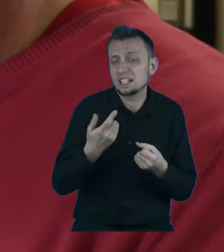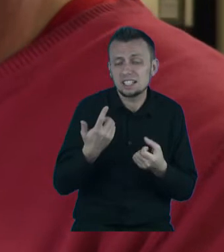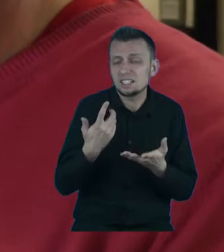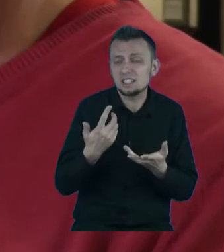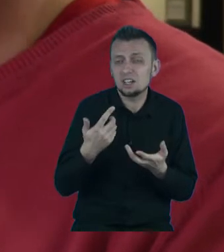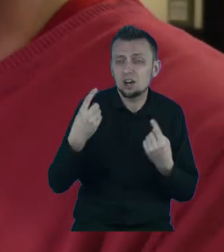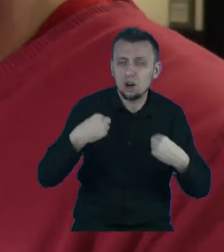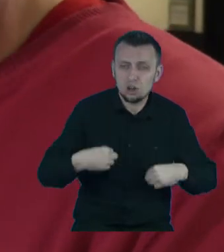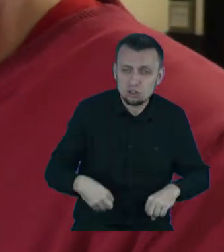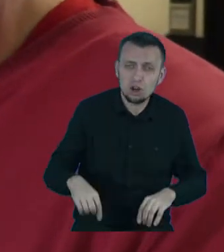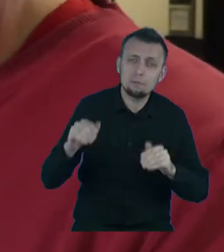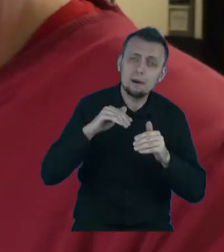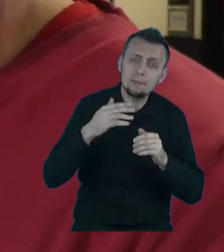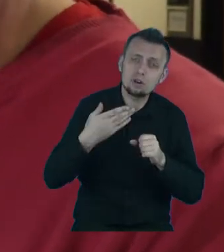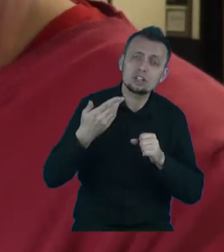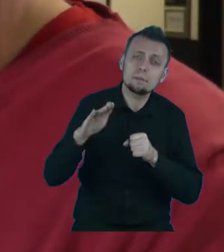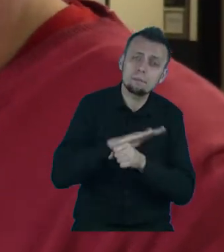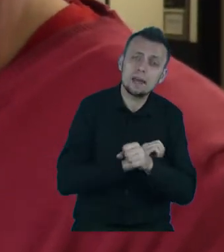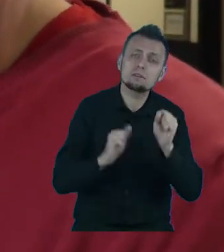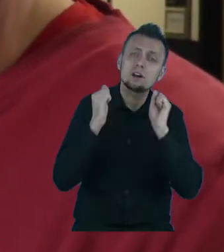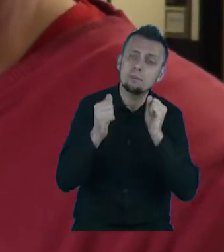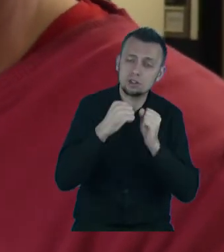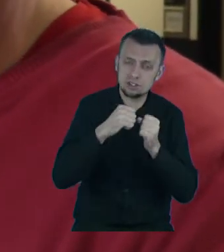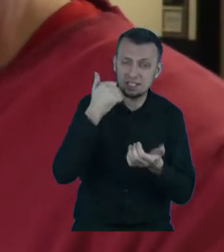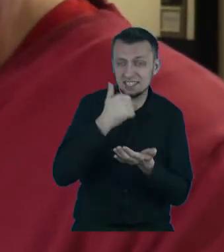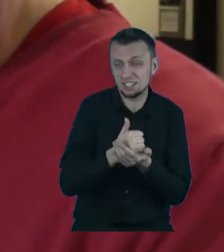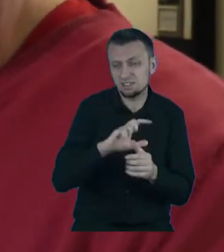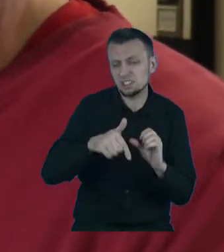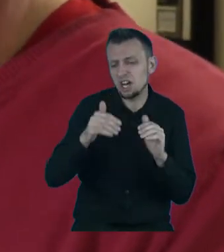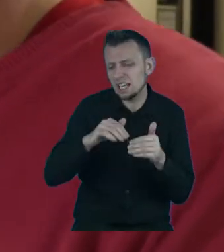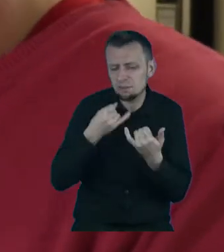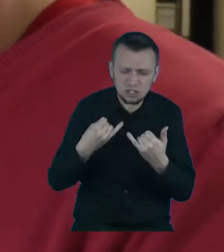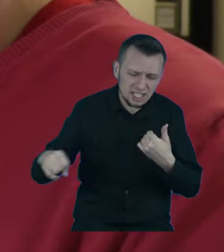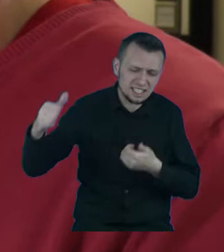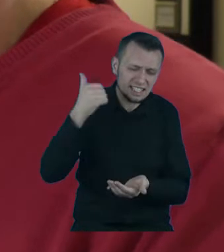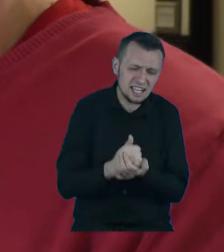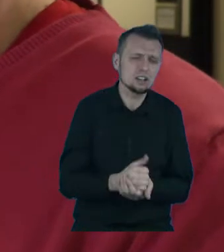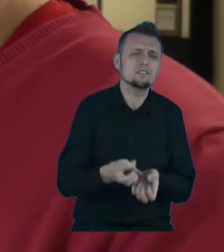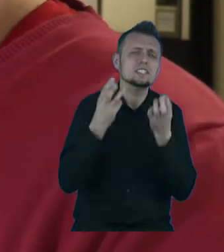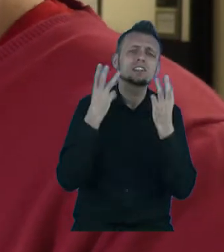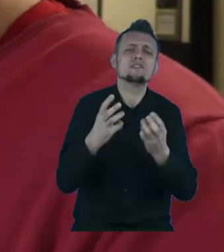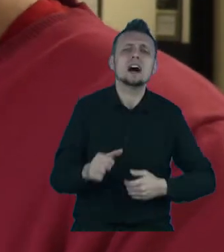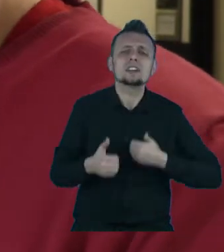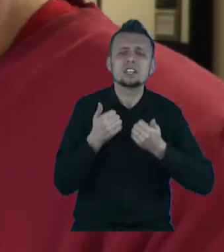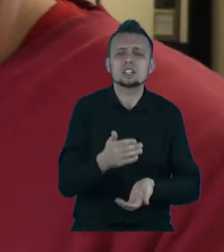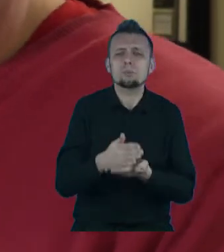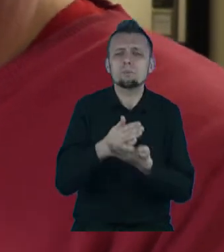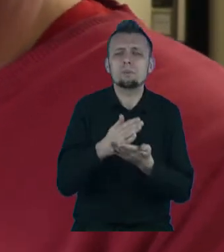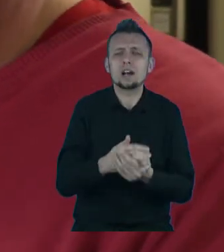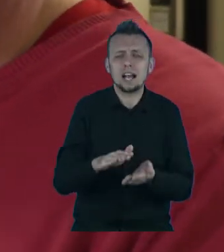osoby niepełnosprawne mogą się do niej zwrócić z własnymi propozycjami, z własnymi prośbami i ewentualnie taka osoba by